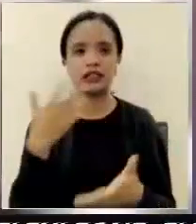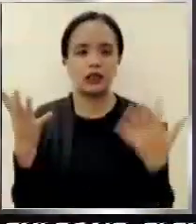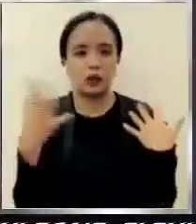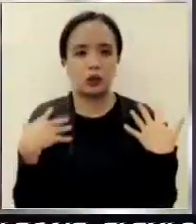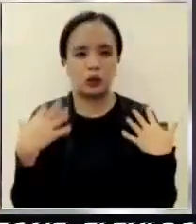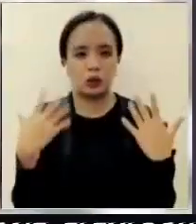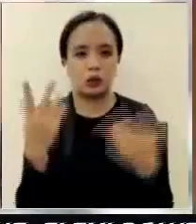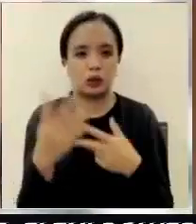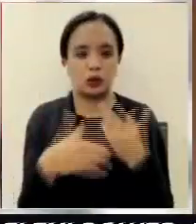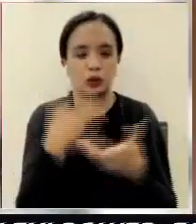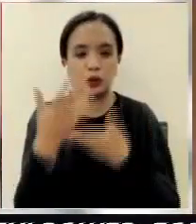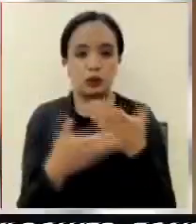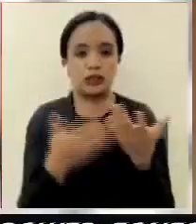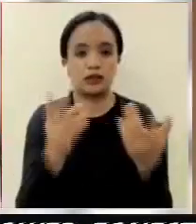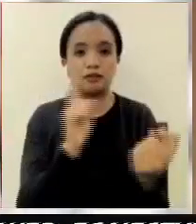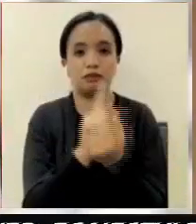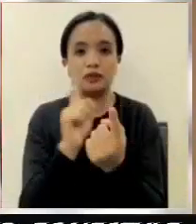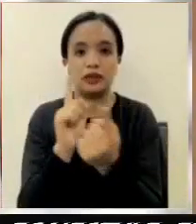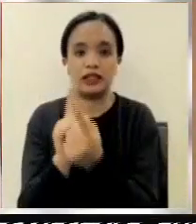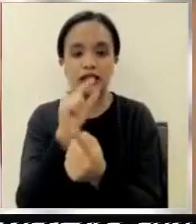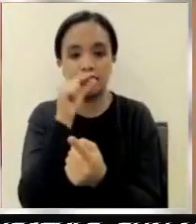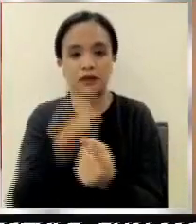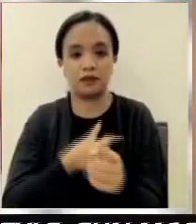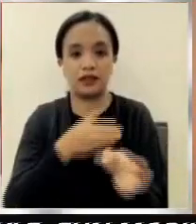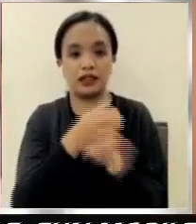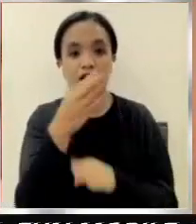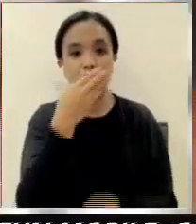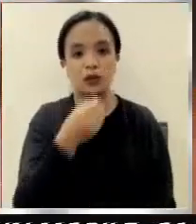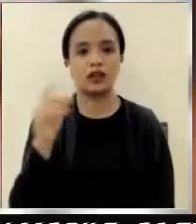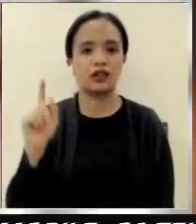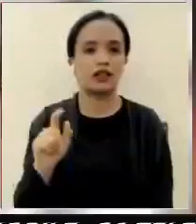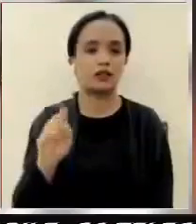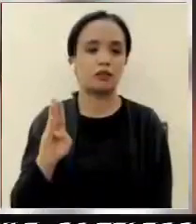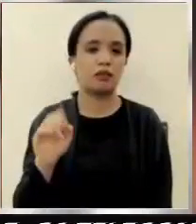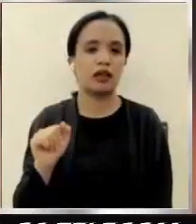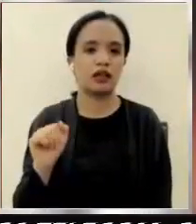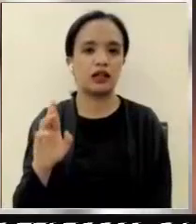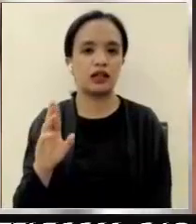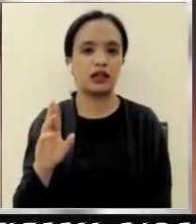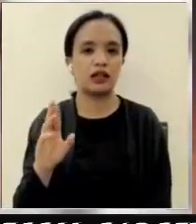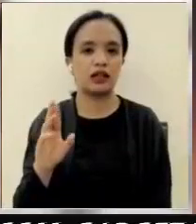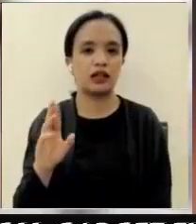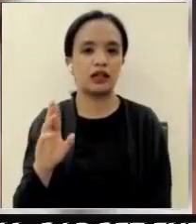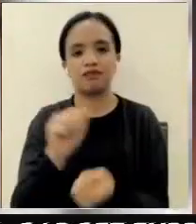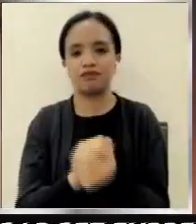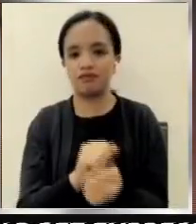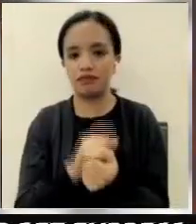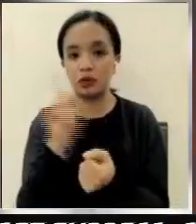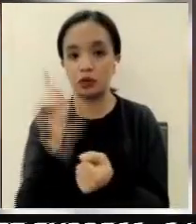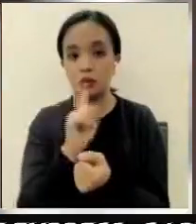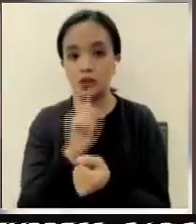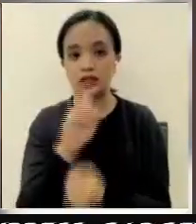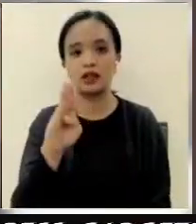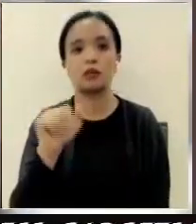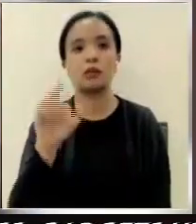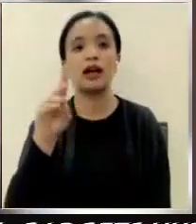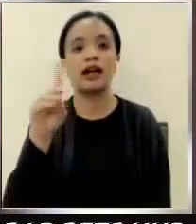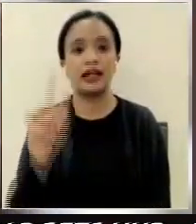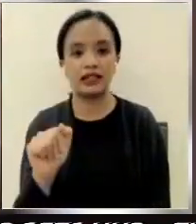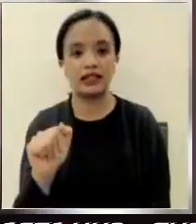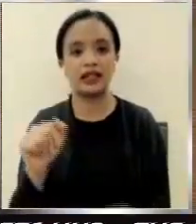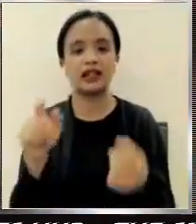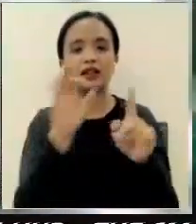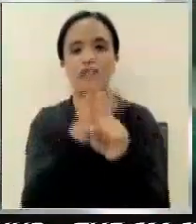and greet activity naman, dumiretso sina Barbie at David kung saan nakasama nila ang certified Barda shippers mula sa iba't ibang lugar